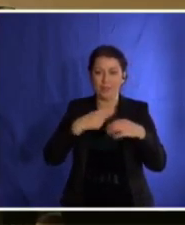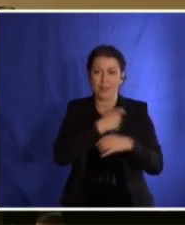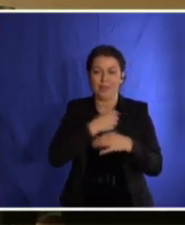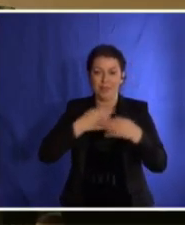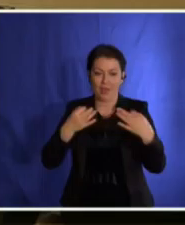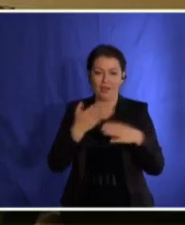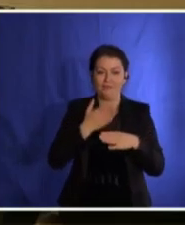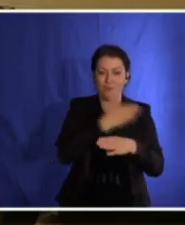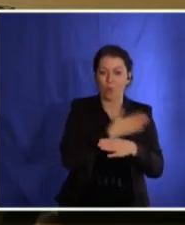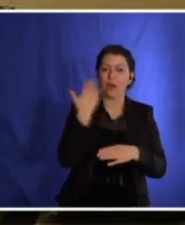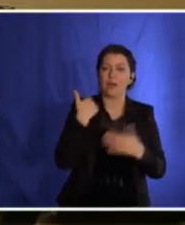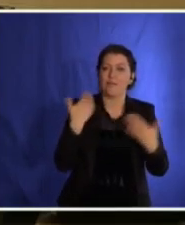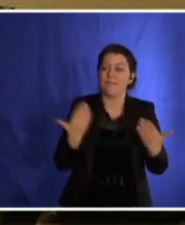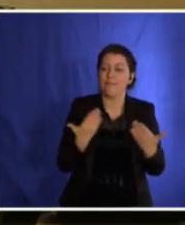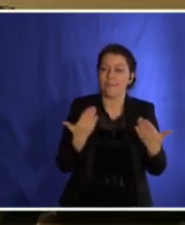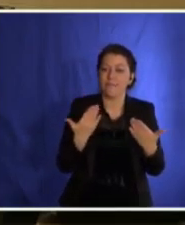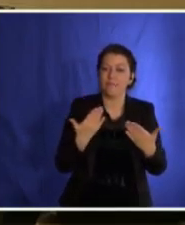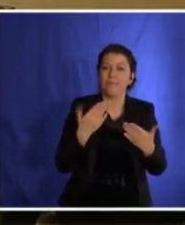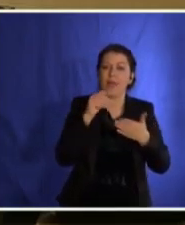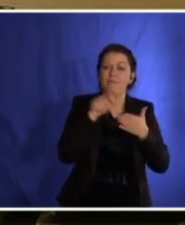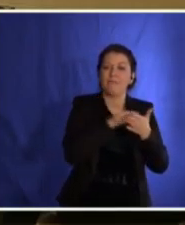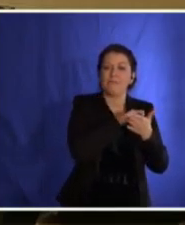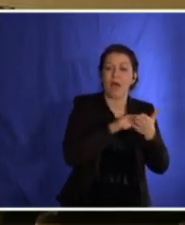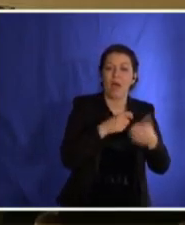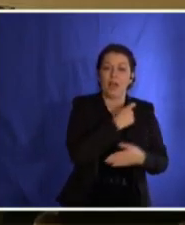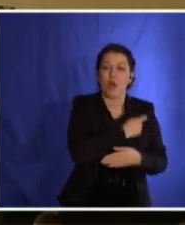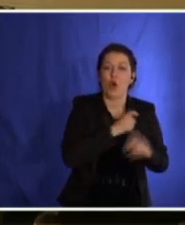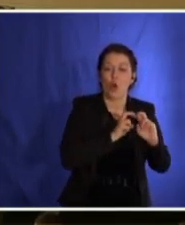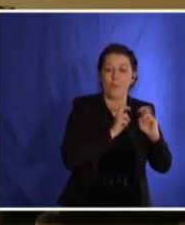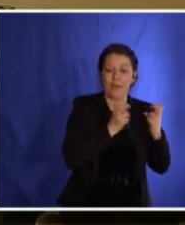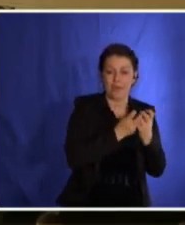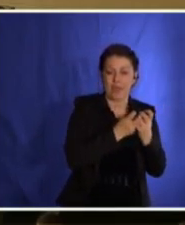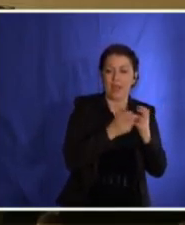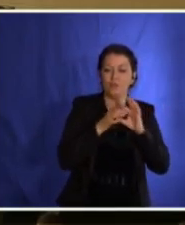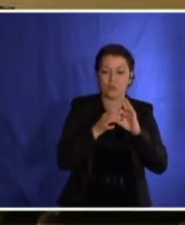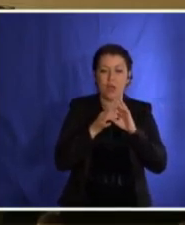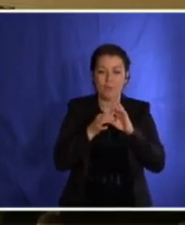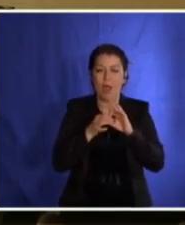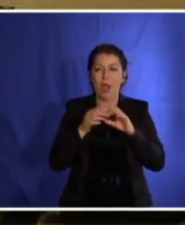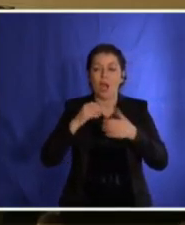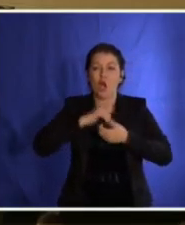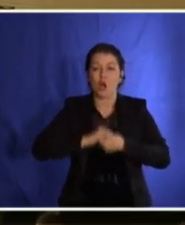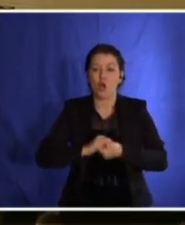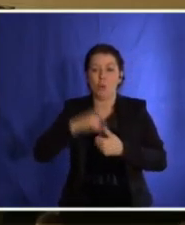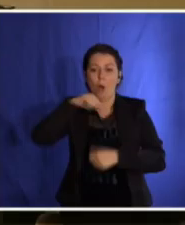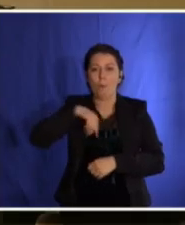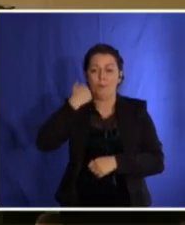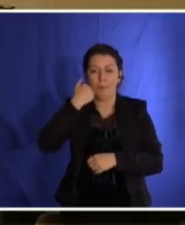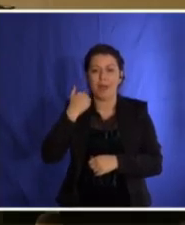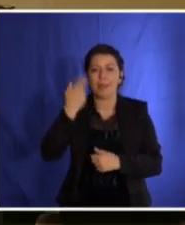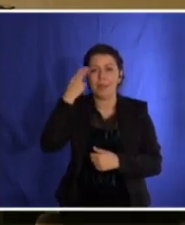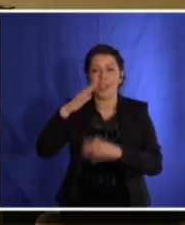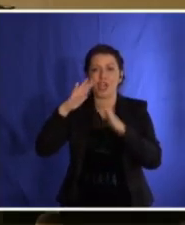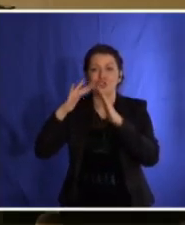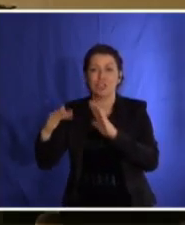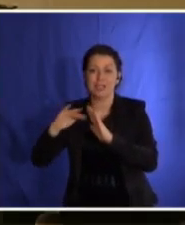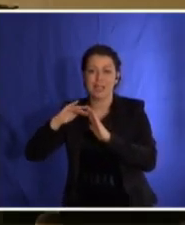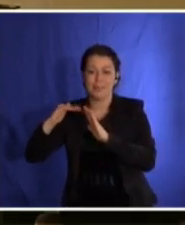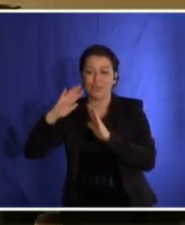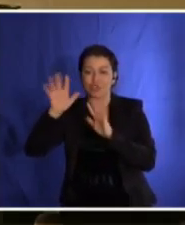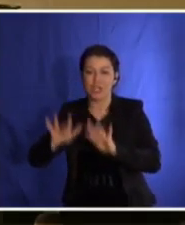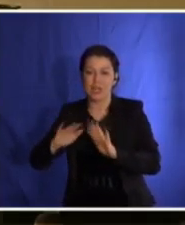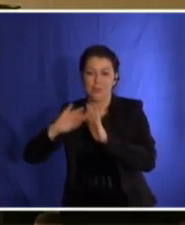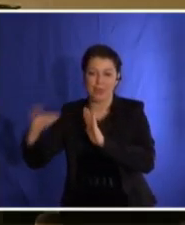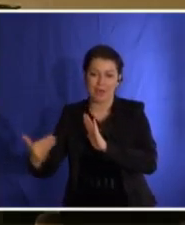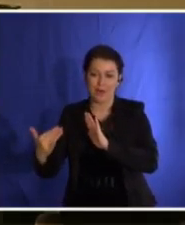ein Wahlkomitee eingesetzt unter der Leitung unseres Clubobmannes Klaus Schneeberger mit allen 6 Teilorganisationsobleuten.